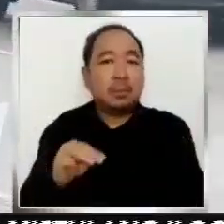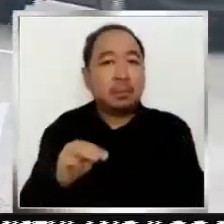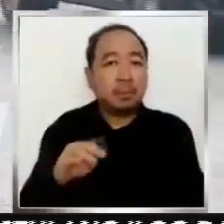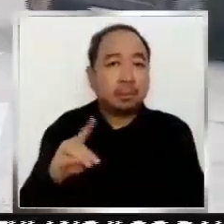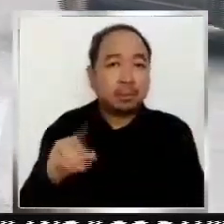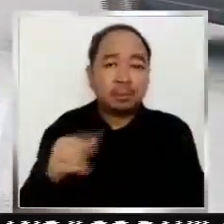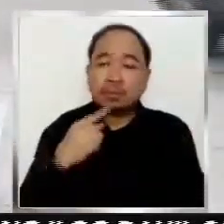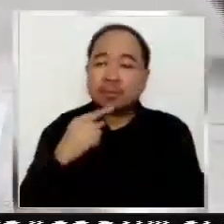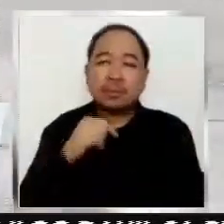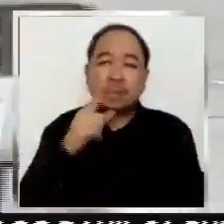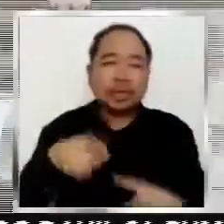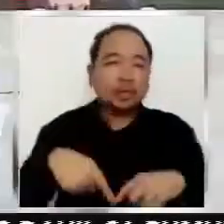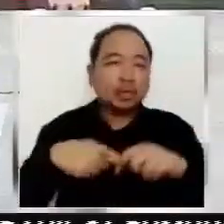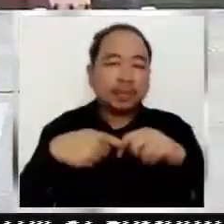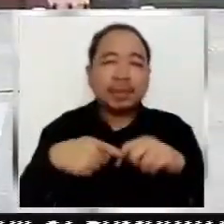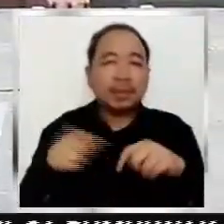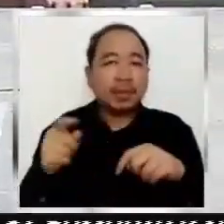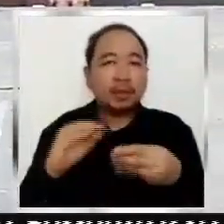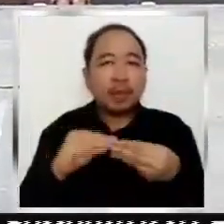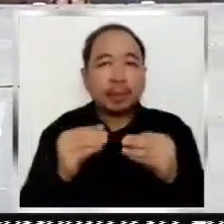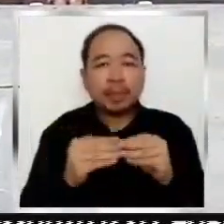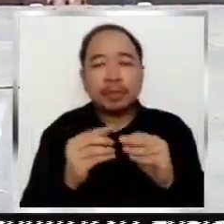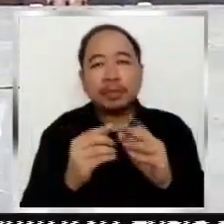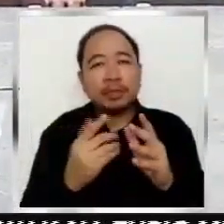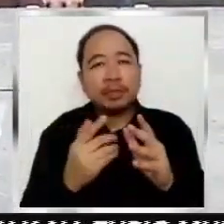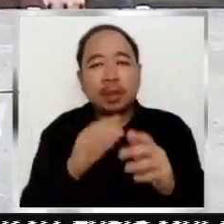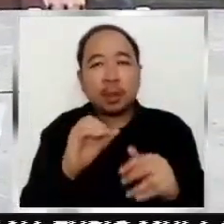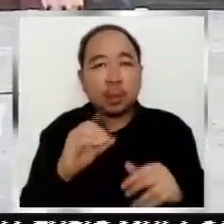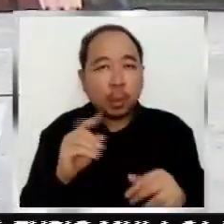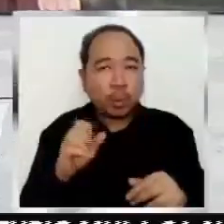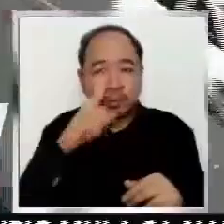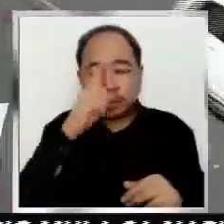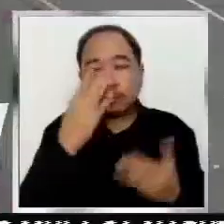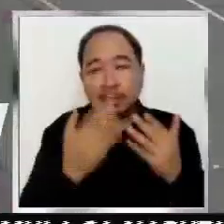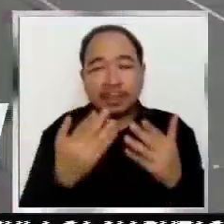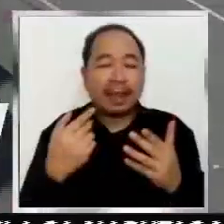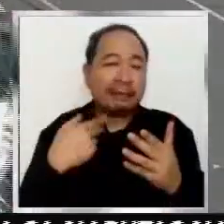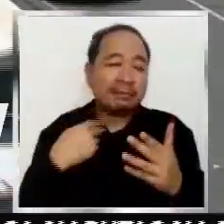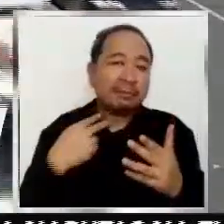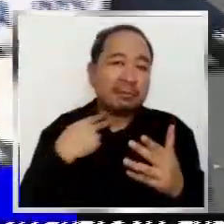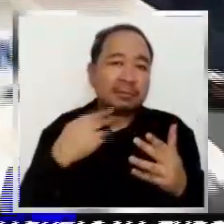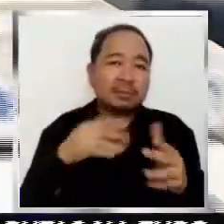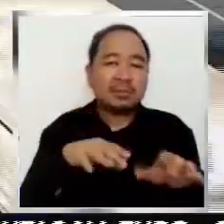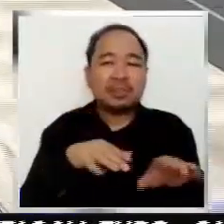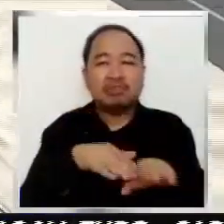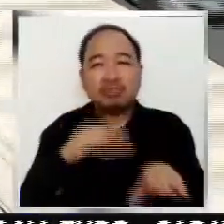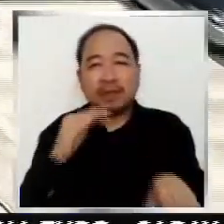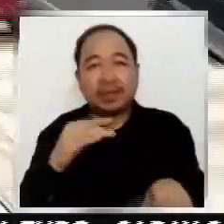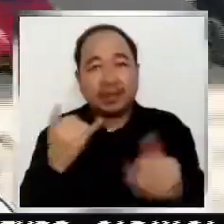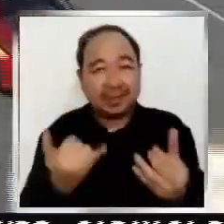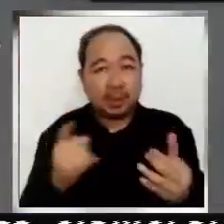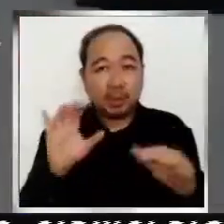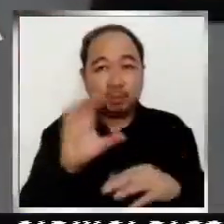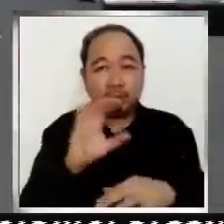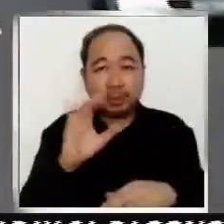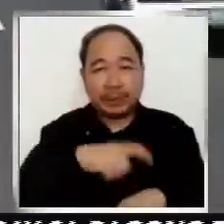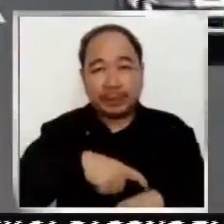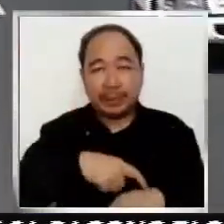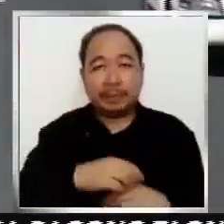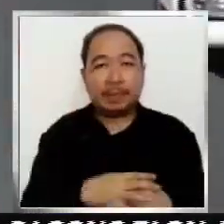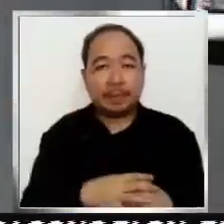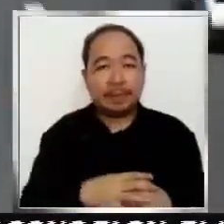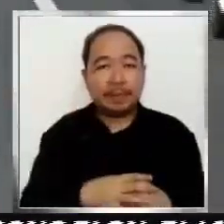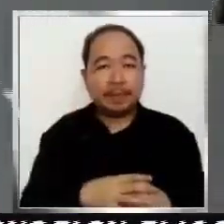coding dahil baka makadagdag daw ito sa bigat ang trapiko ngayong may Christmas rush na. Ito yung pinaka-crucial na binabantayan namin, yung